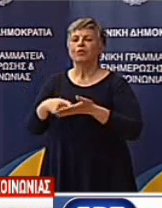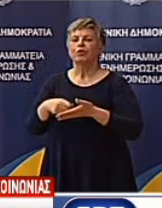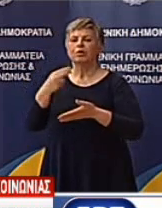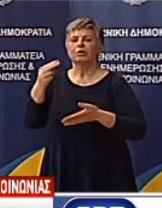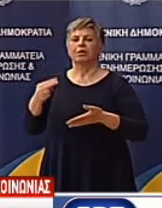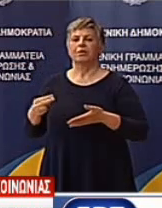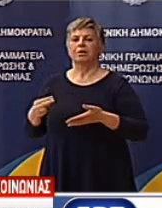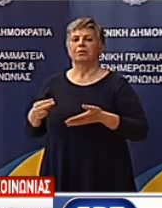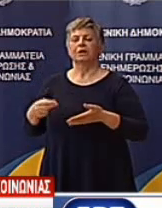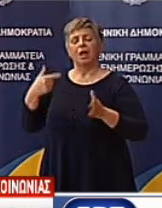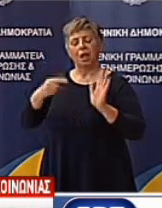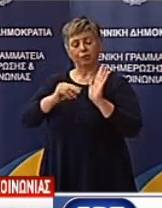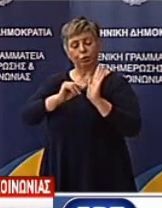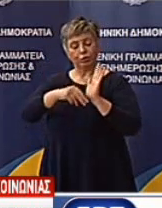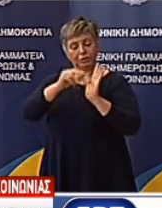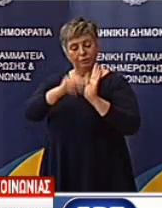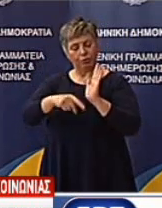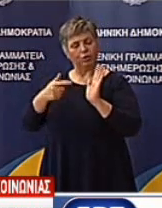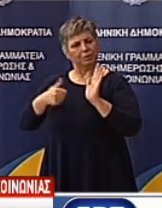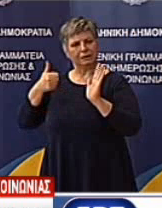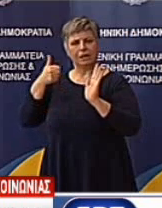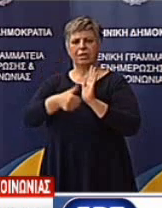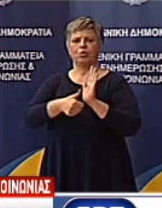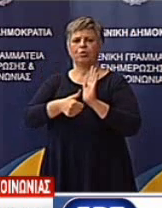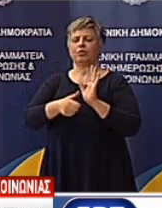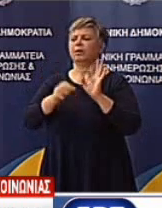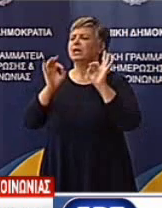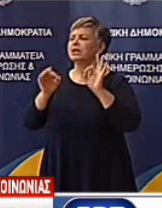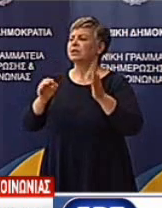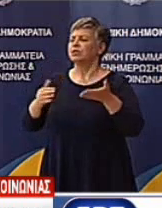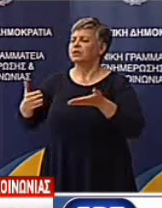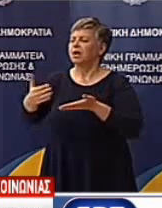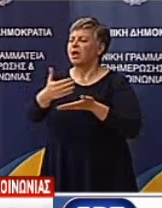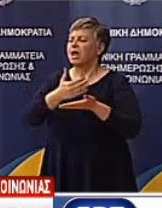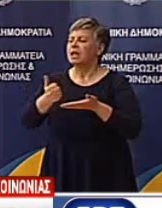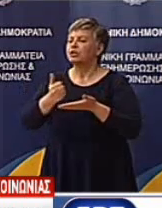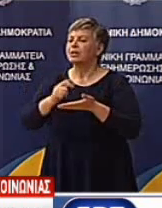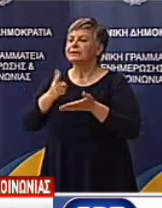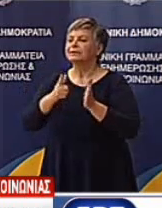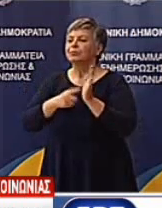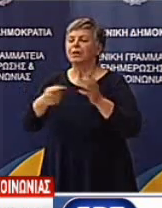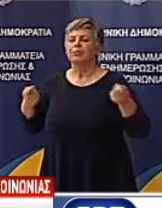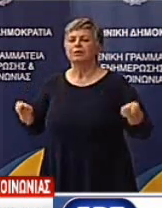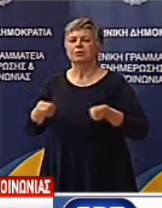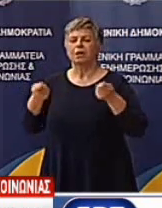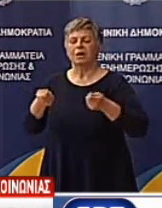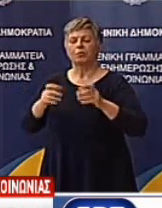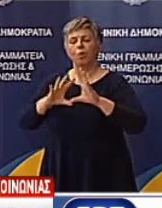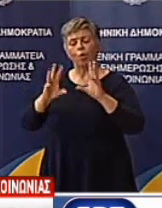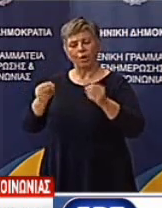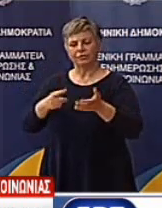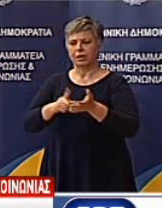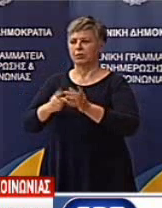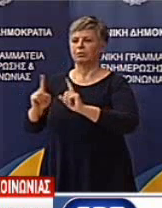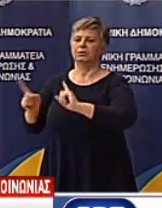τις δεσμεύσεις της συμφωνίας και τα δημοσιονομικά μεγέθη τα οποία θα συμφωνηθούν, με στόχο να περάσουμε σε ένα